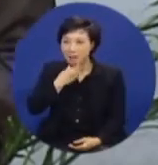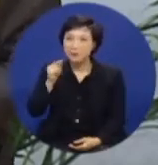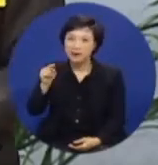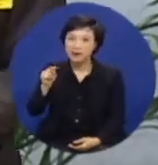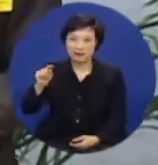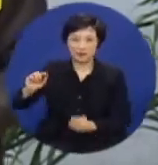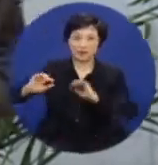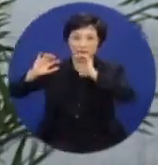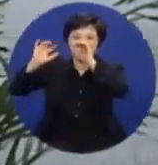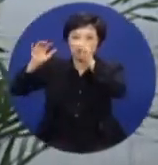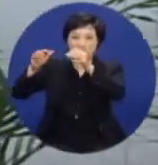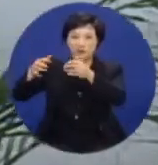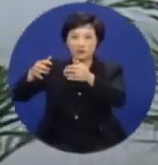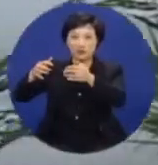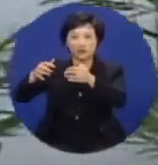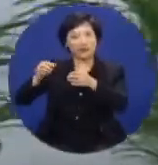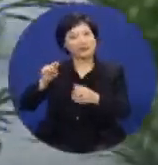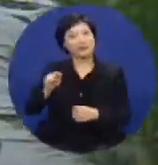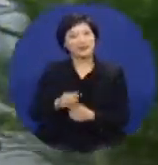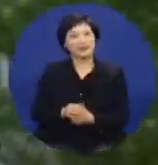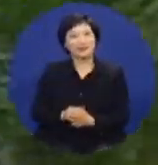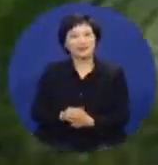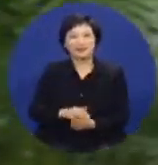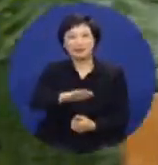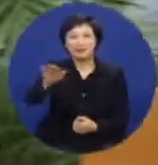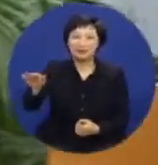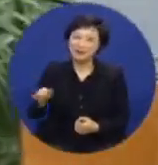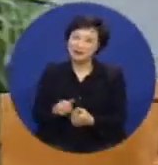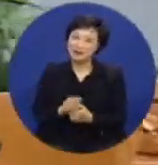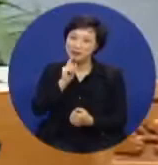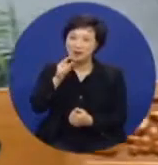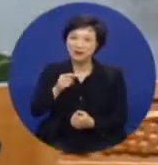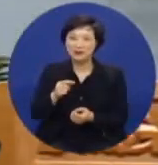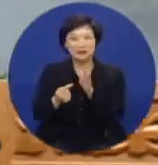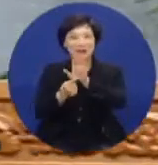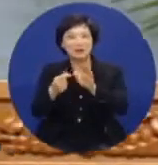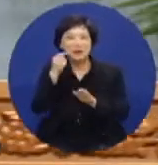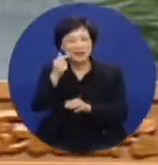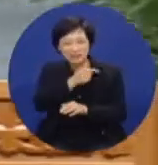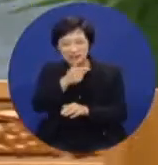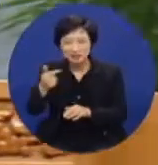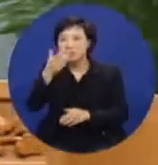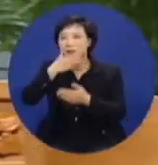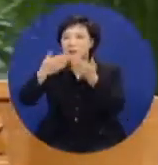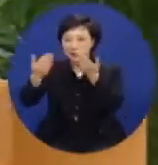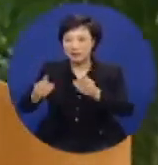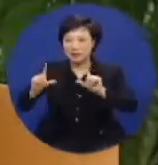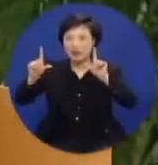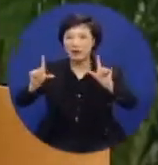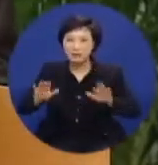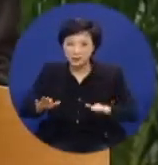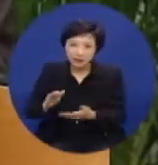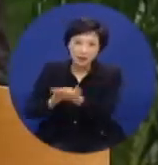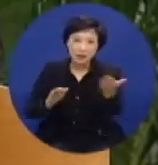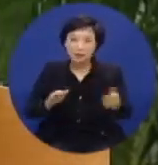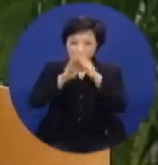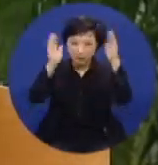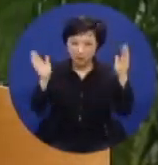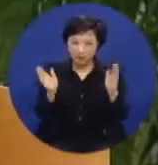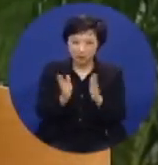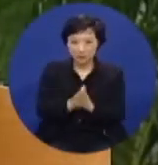충북의 말로 효 놓을 수 없는 특보 계나리 여러분의 몫이 다 되기를